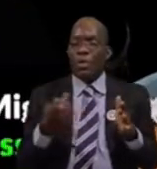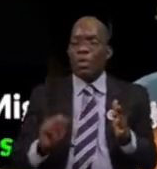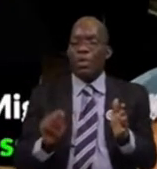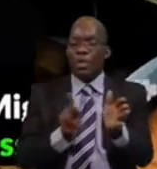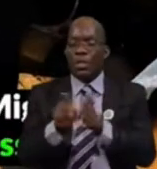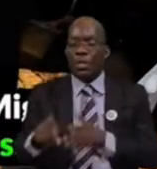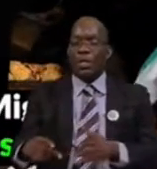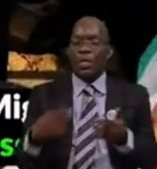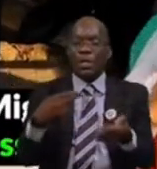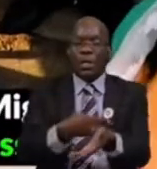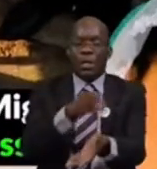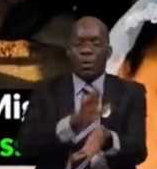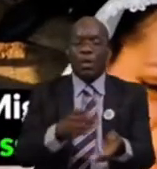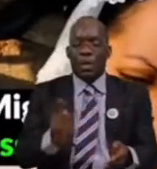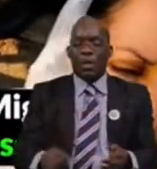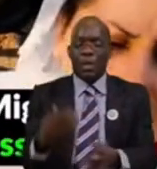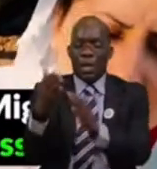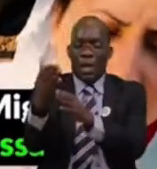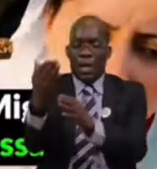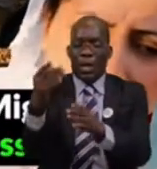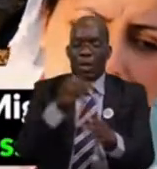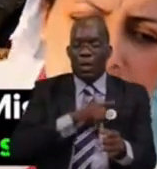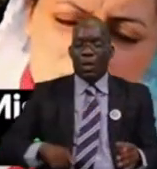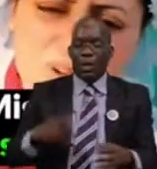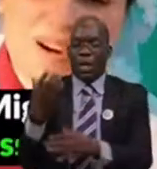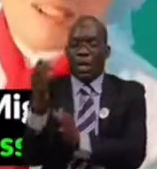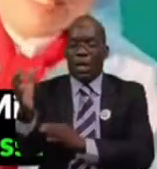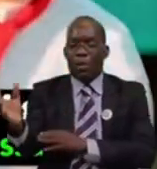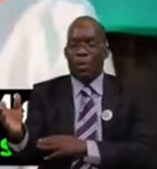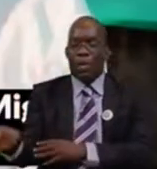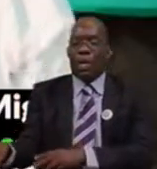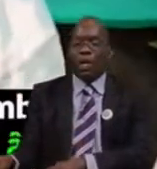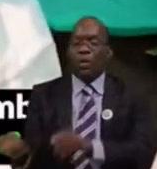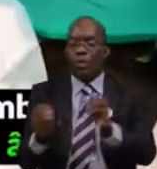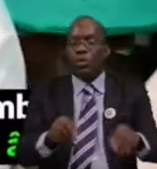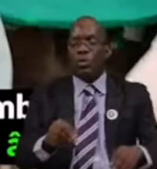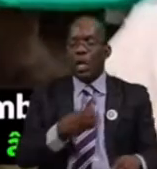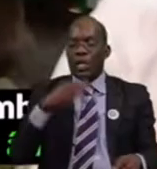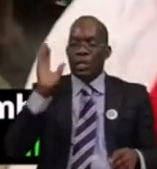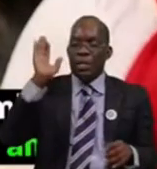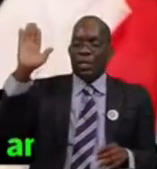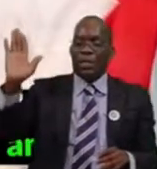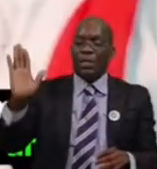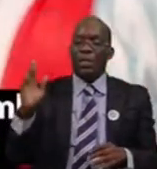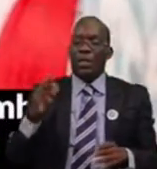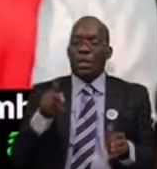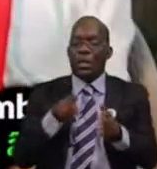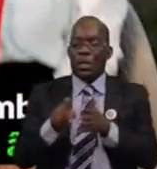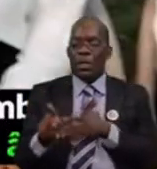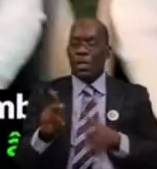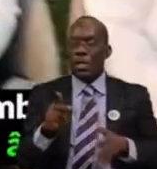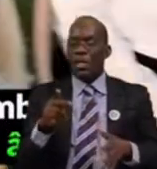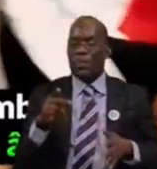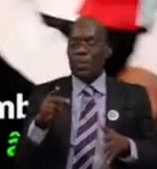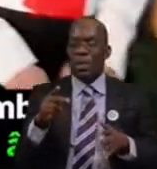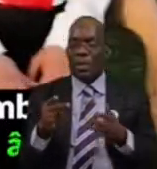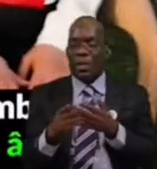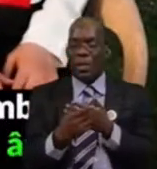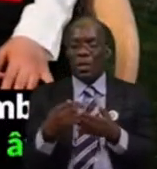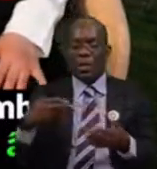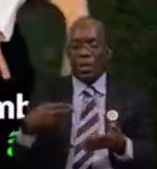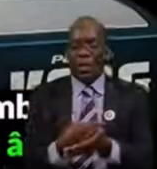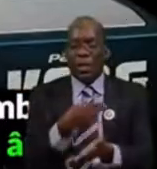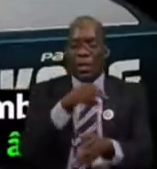سرع الرب رفيعة يده قديرة نعظم دم يسوع